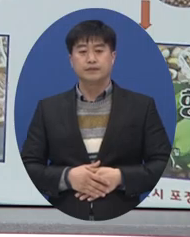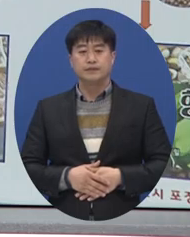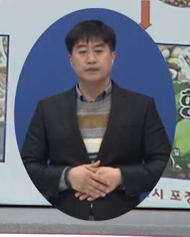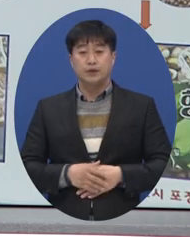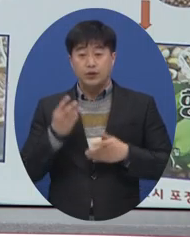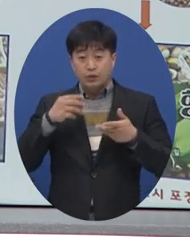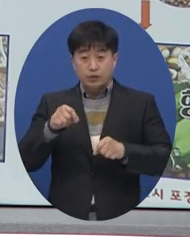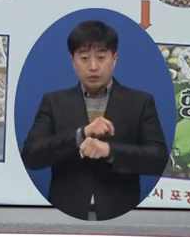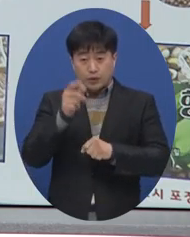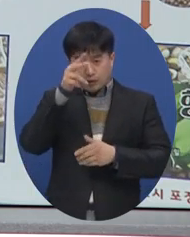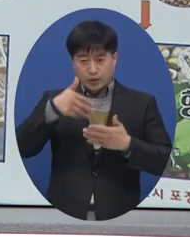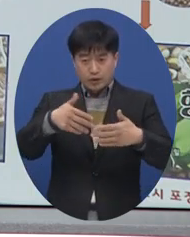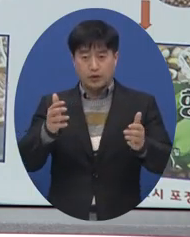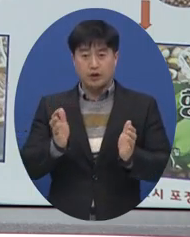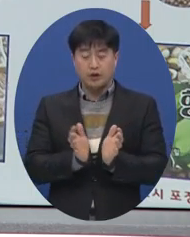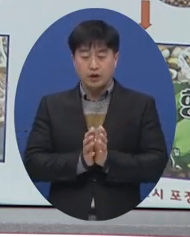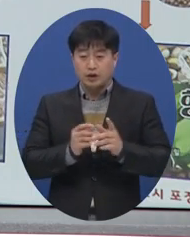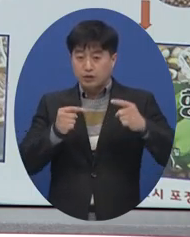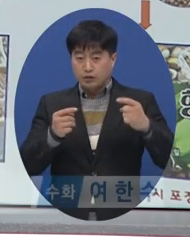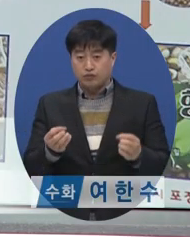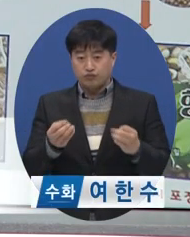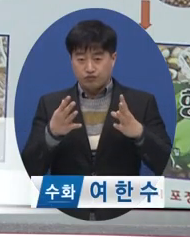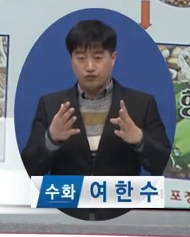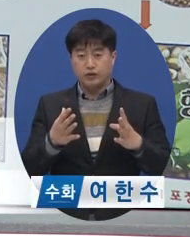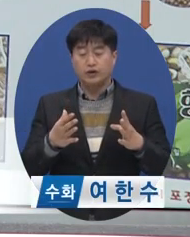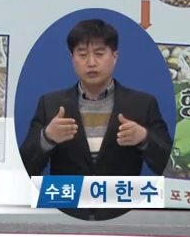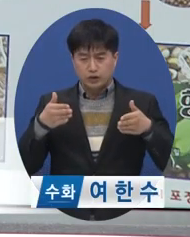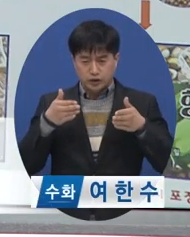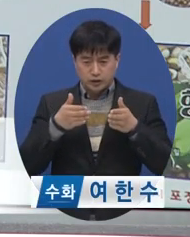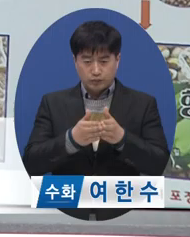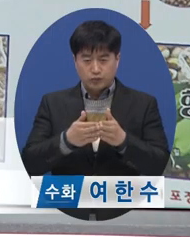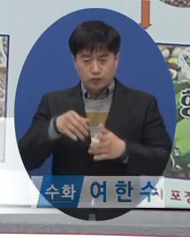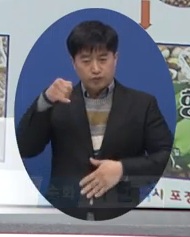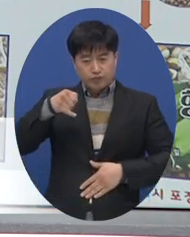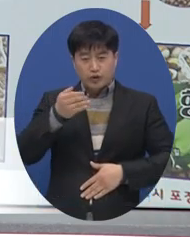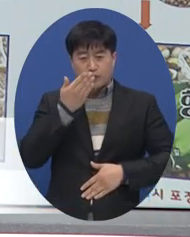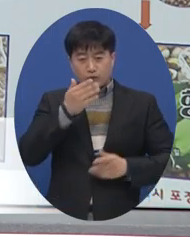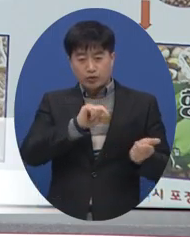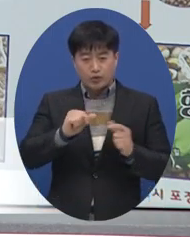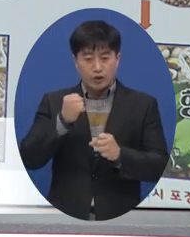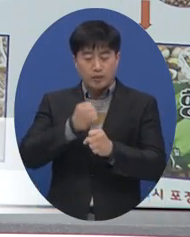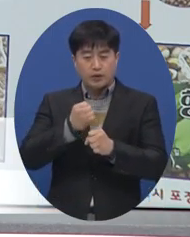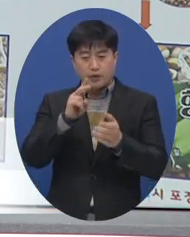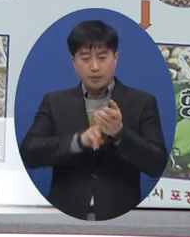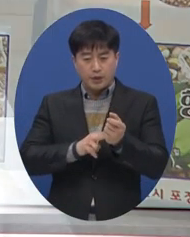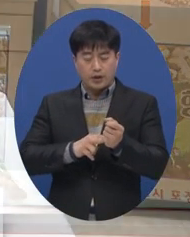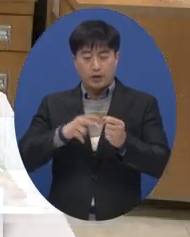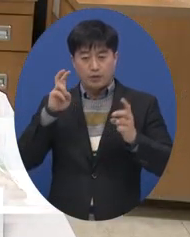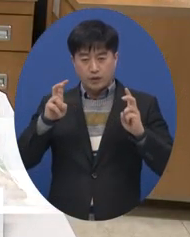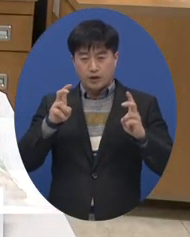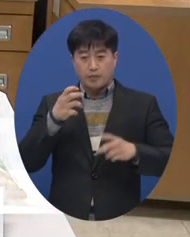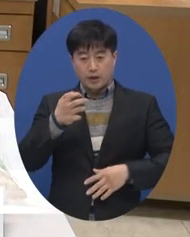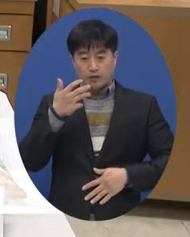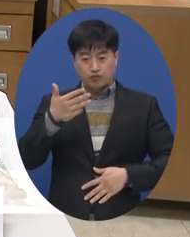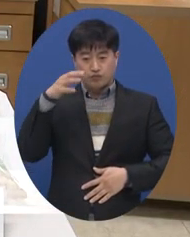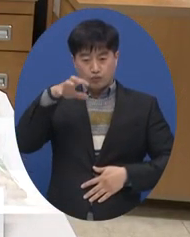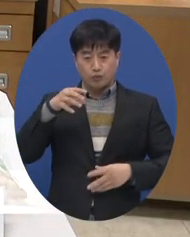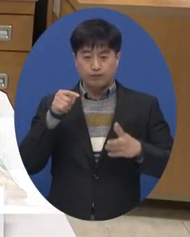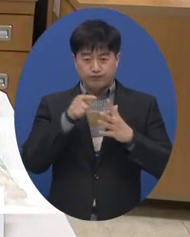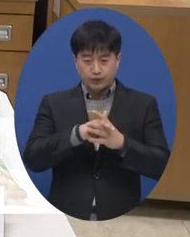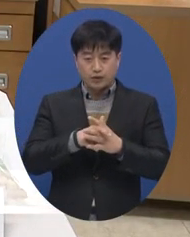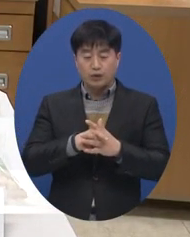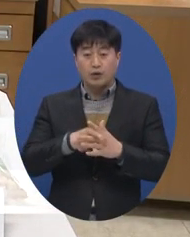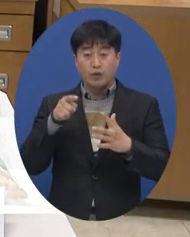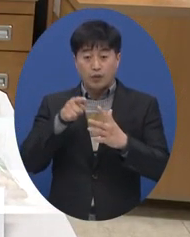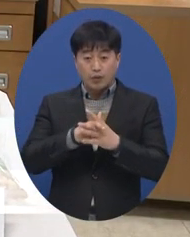경우 도 특별사법경찰 다니 설 명절 대목을 노리고 불량 식품을 만들어 판 없애 89 것을 적발해 씁니다 저걸